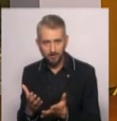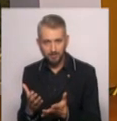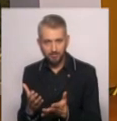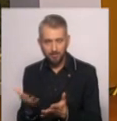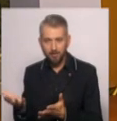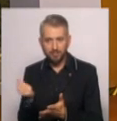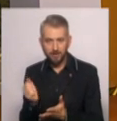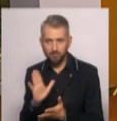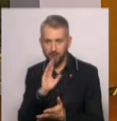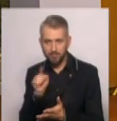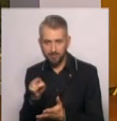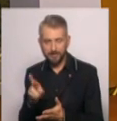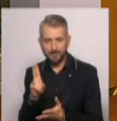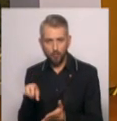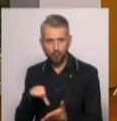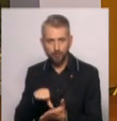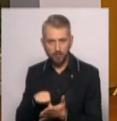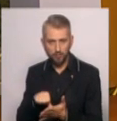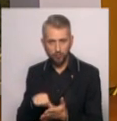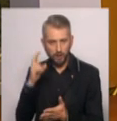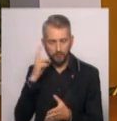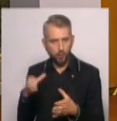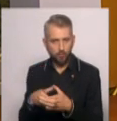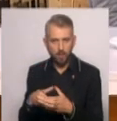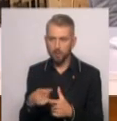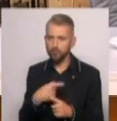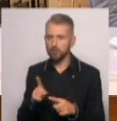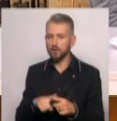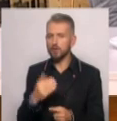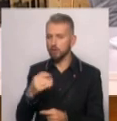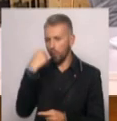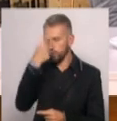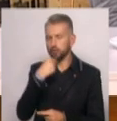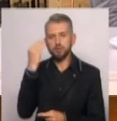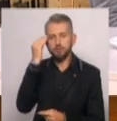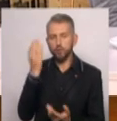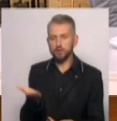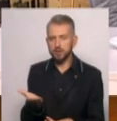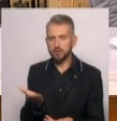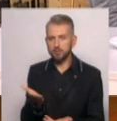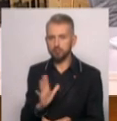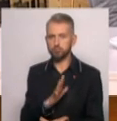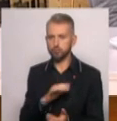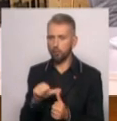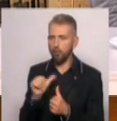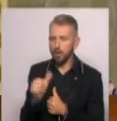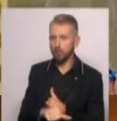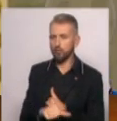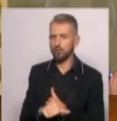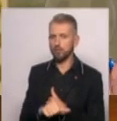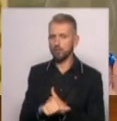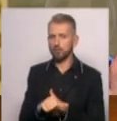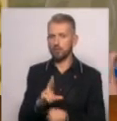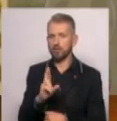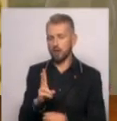не брати її як учасницю київської команди? Чи це її особиста позиція стати окремо саме